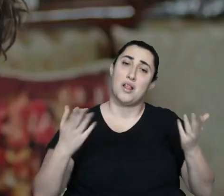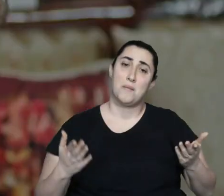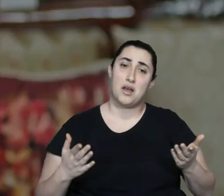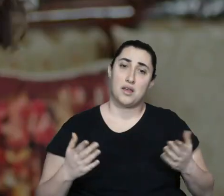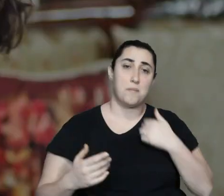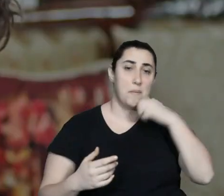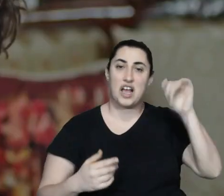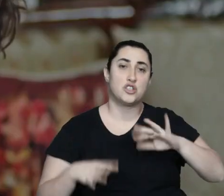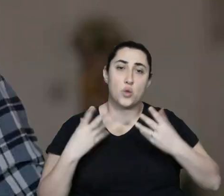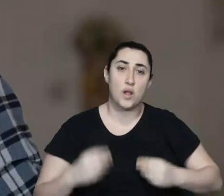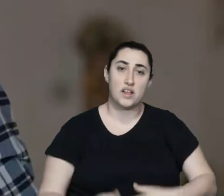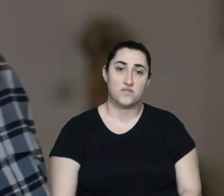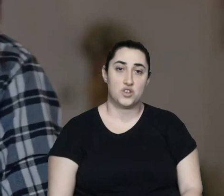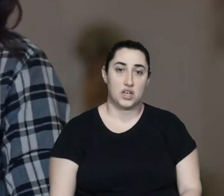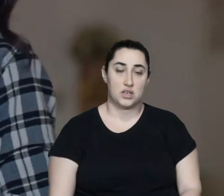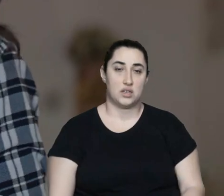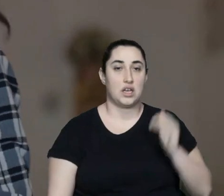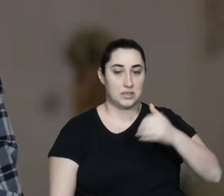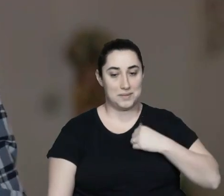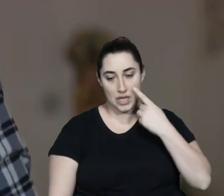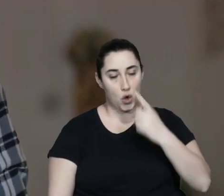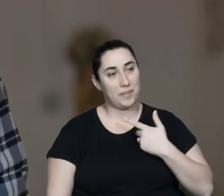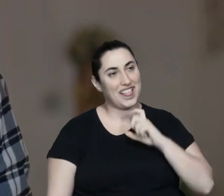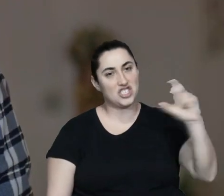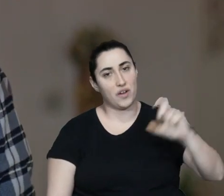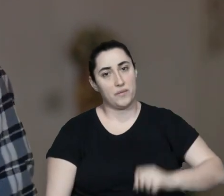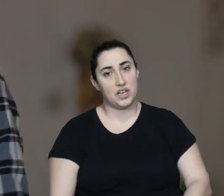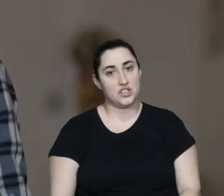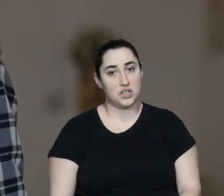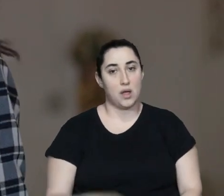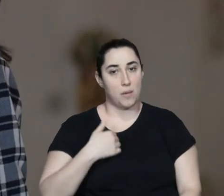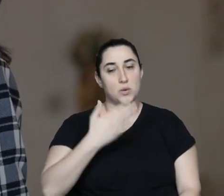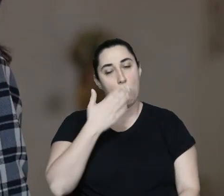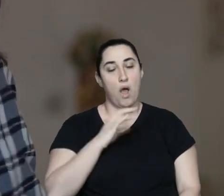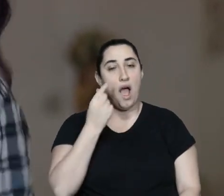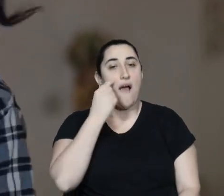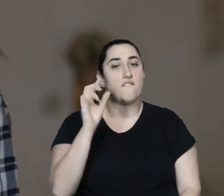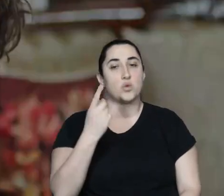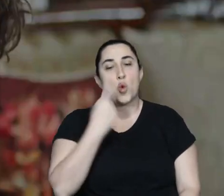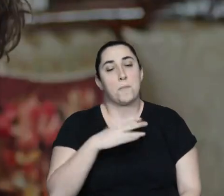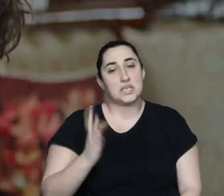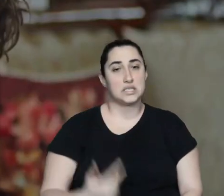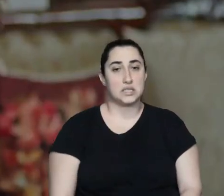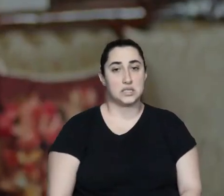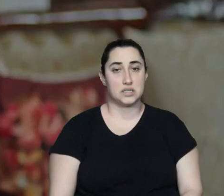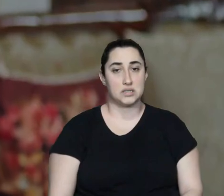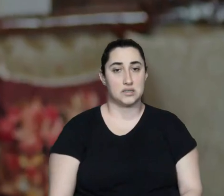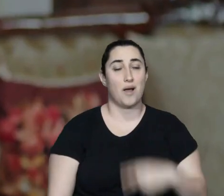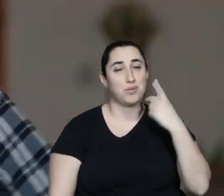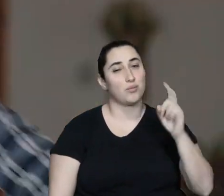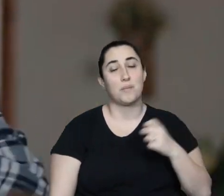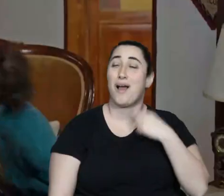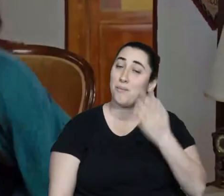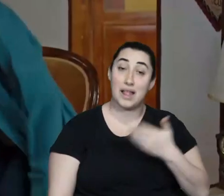ya. Babam gelince ne olacak? Gelip bizi görse ne cevap vereceğiz asıl? En azından bizi bulamasın. Soruyu da sormasın. Yürü ablam bulalım.